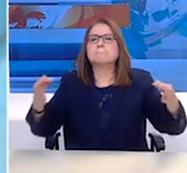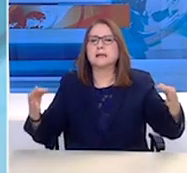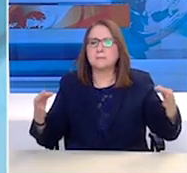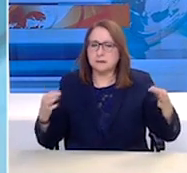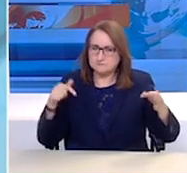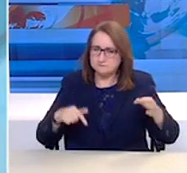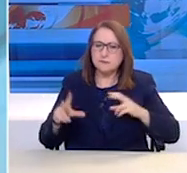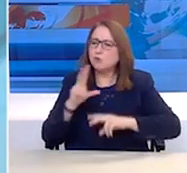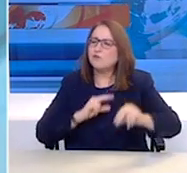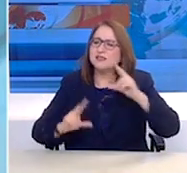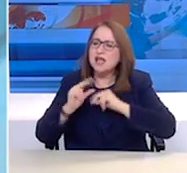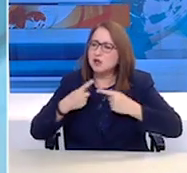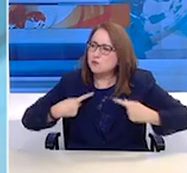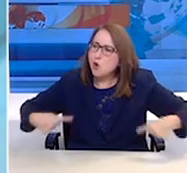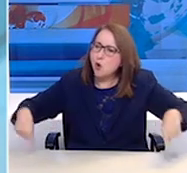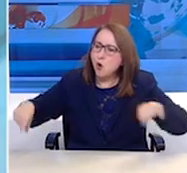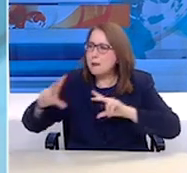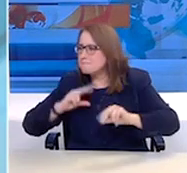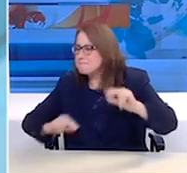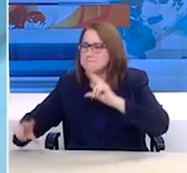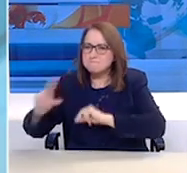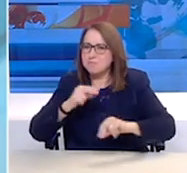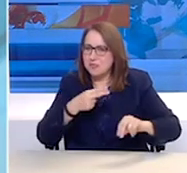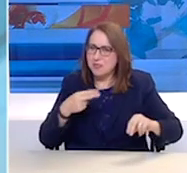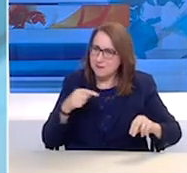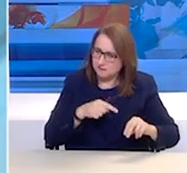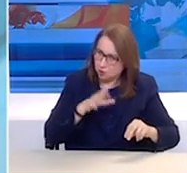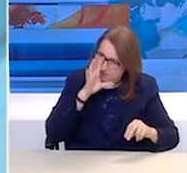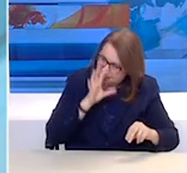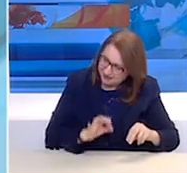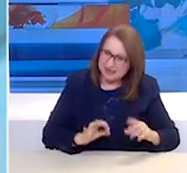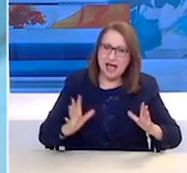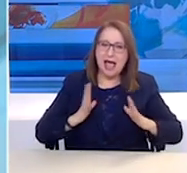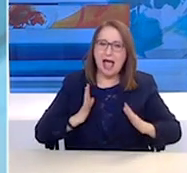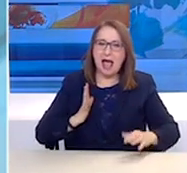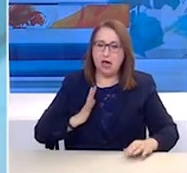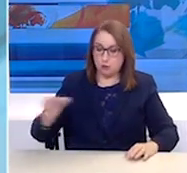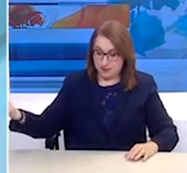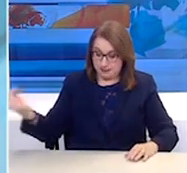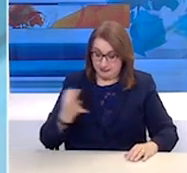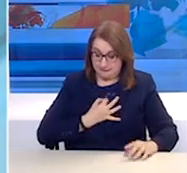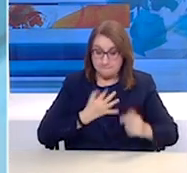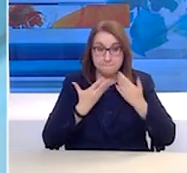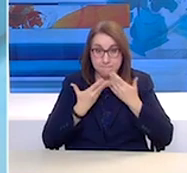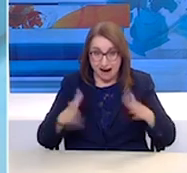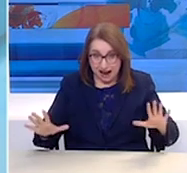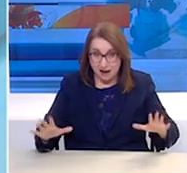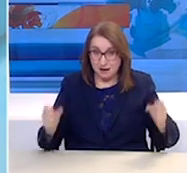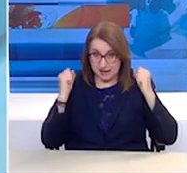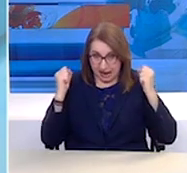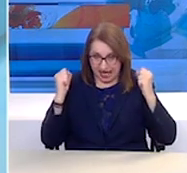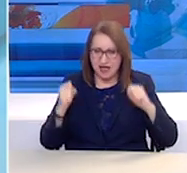ιό έχουν κατά κάποιο τρόπο μια ελευθερία κινήσεων, με δεδομένη ότι τη